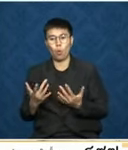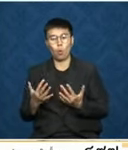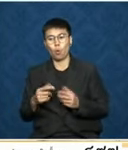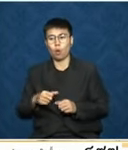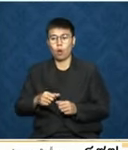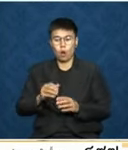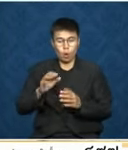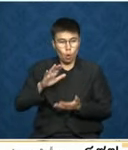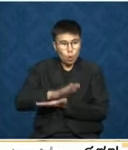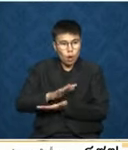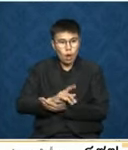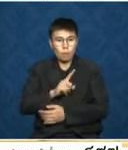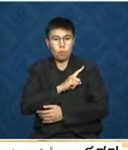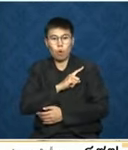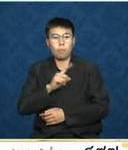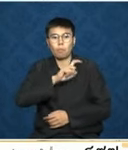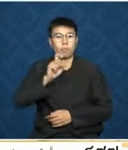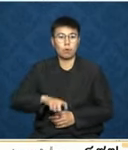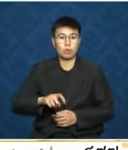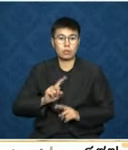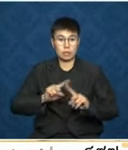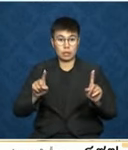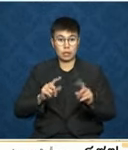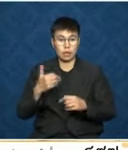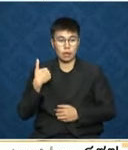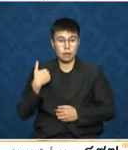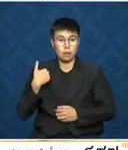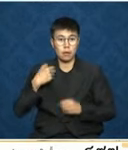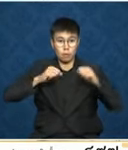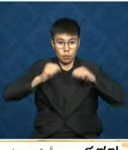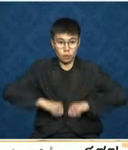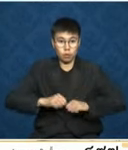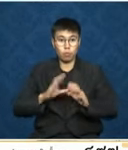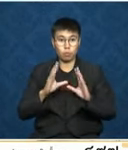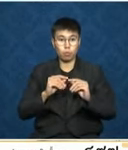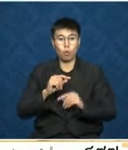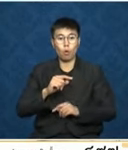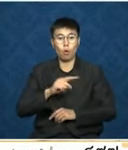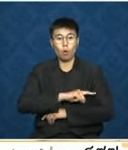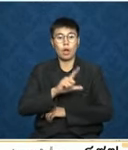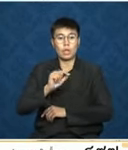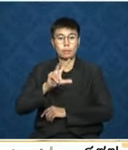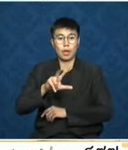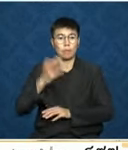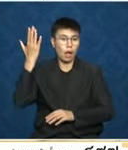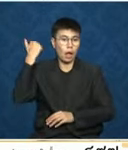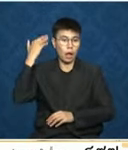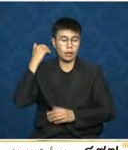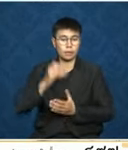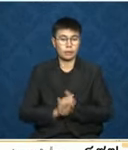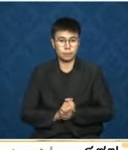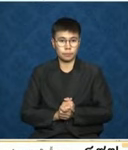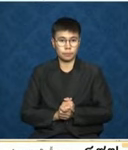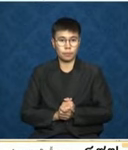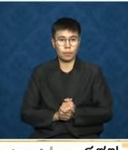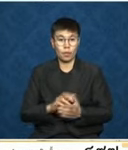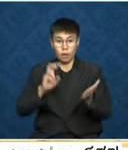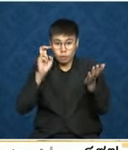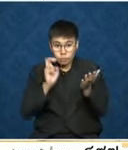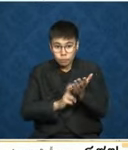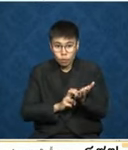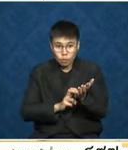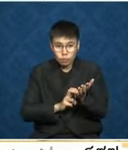แล้วแต่คท่าประทานแต่ในในมติการประชุมของวันที่ 23ที่ผ่านมาไม่ได้ระบุเลยในใน